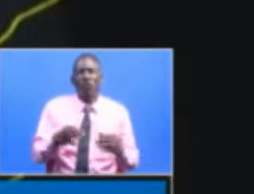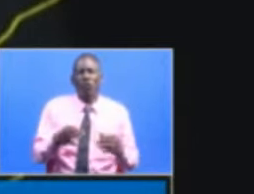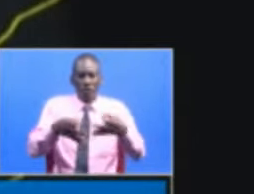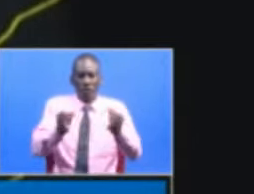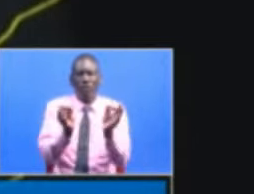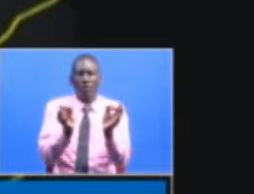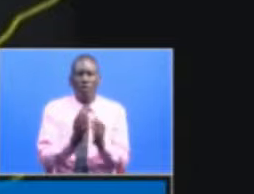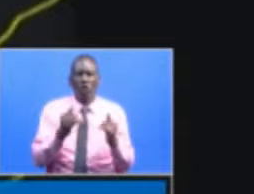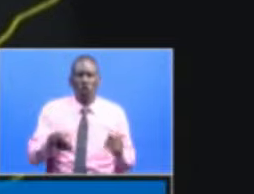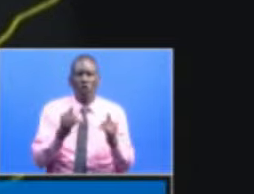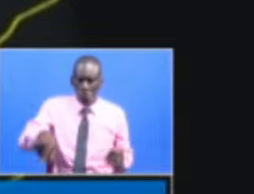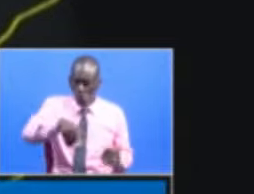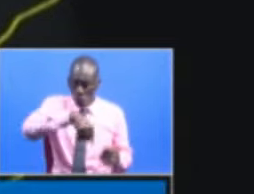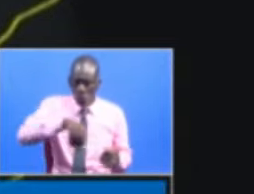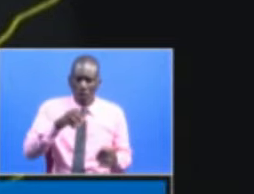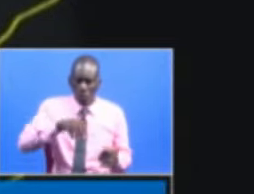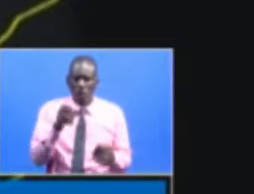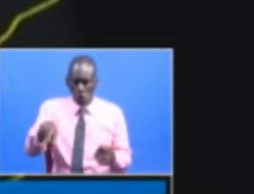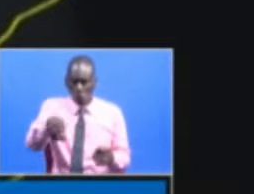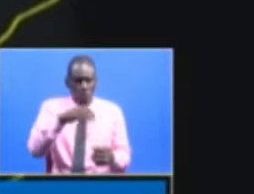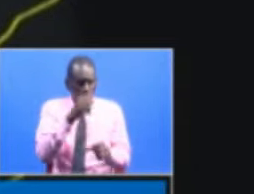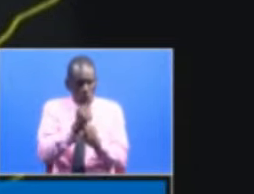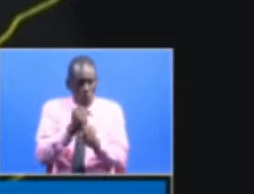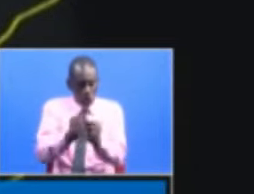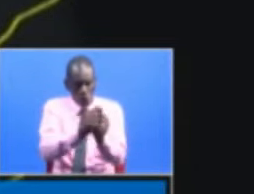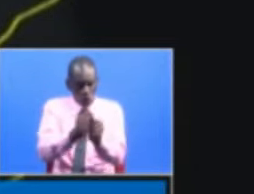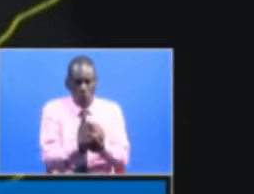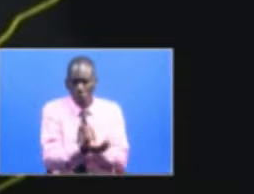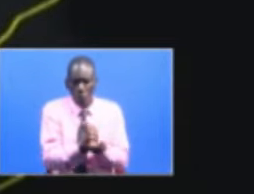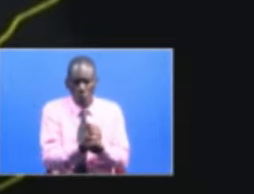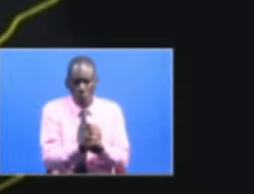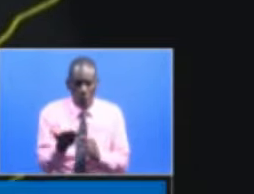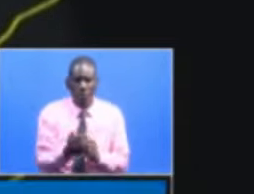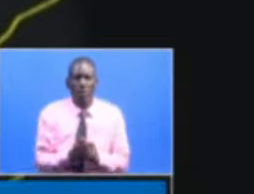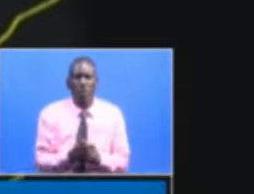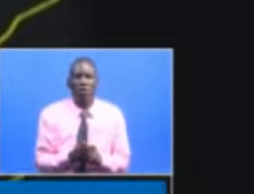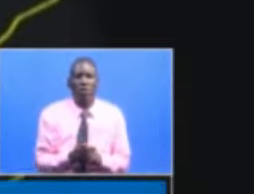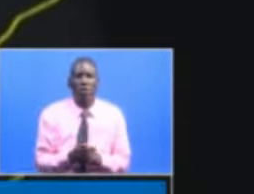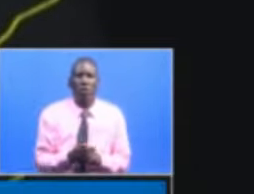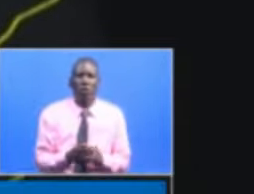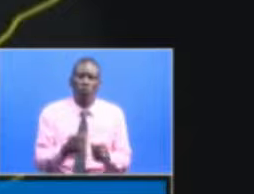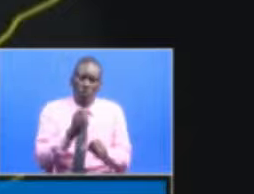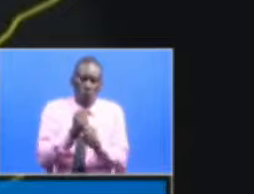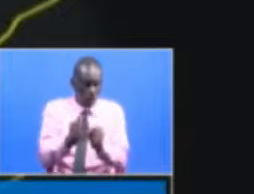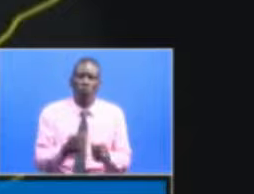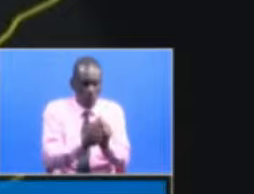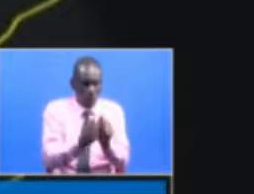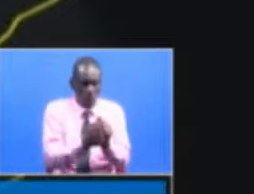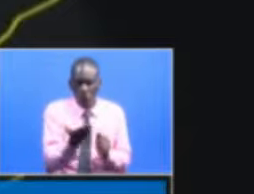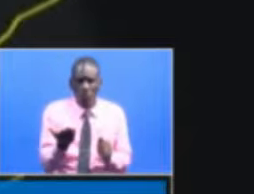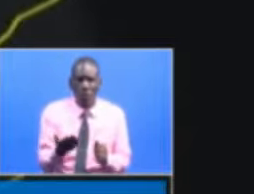sisi tutafanya kazi na nyinyi kwa